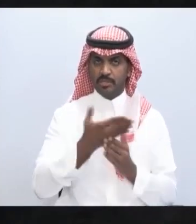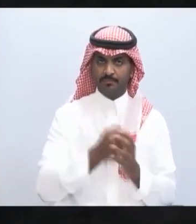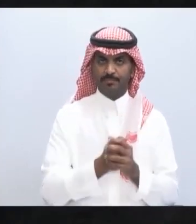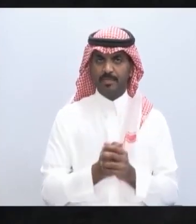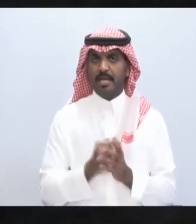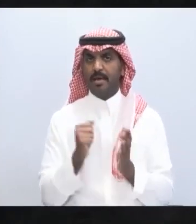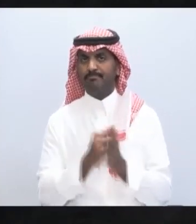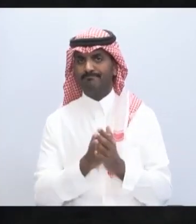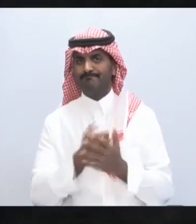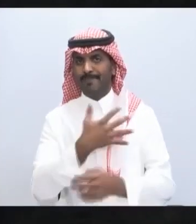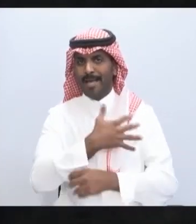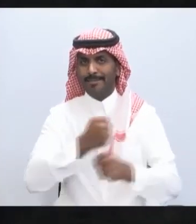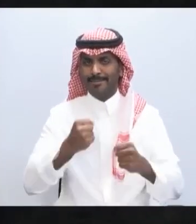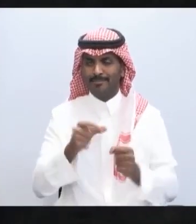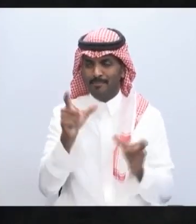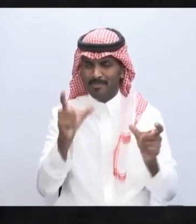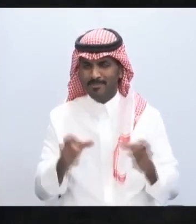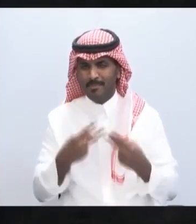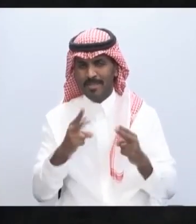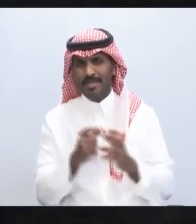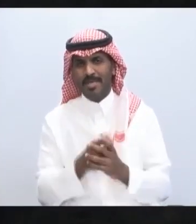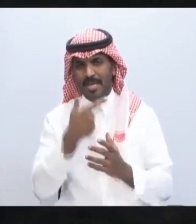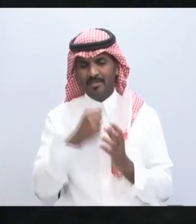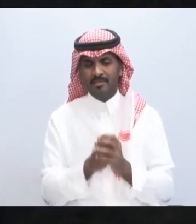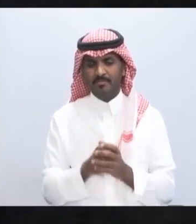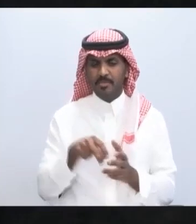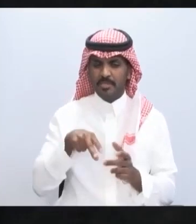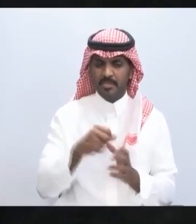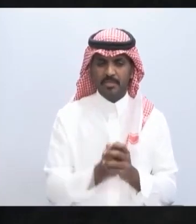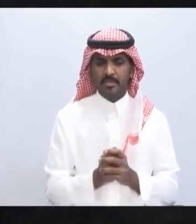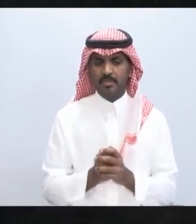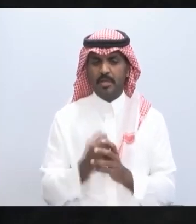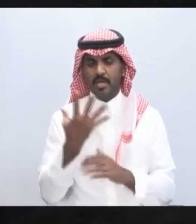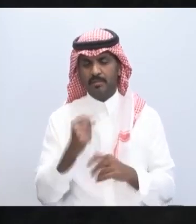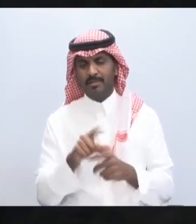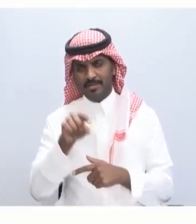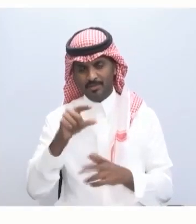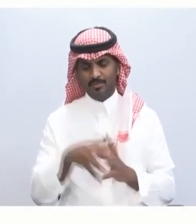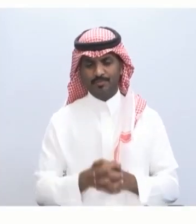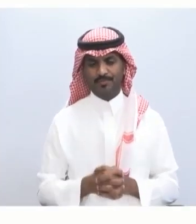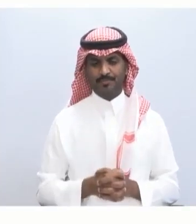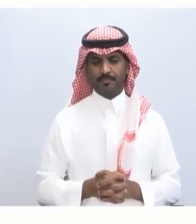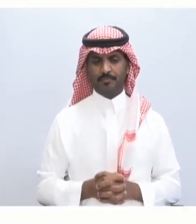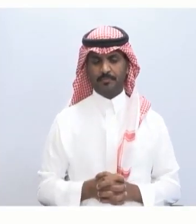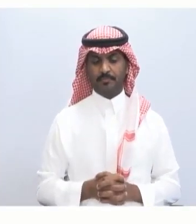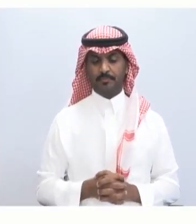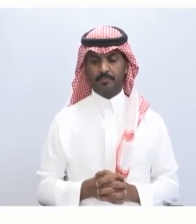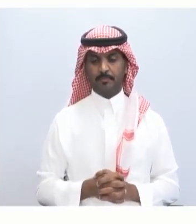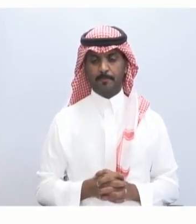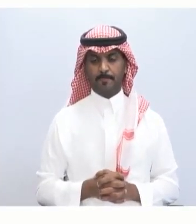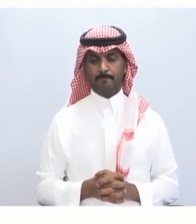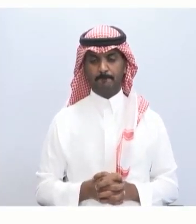المصمك ويسترد الرياض عندما بدا بالمسير ليله احسنتم احسنتم ابنائي وبناتي